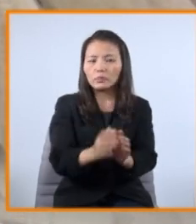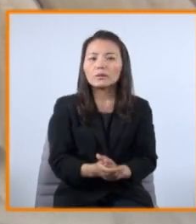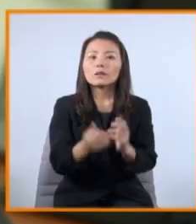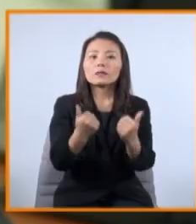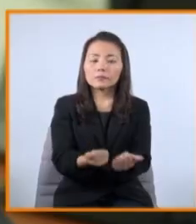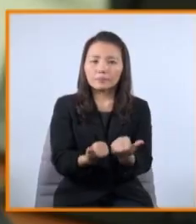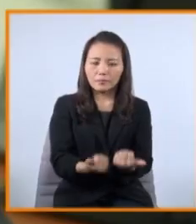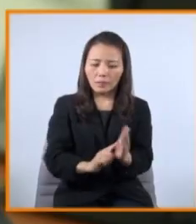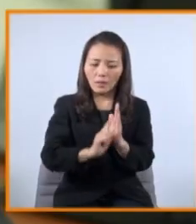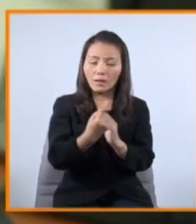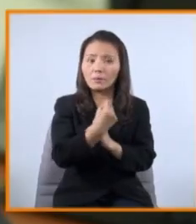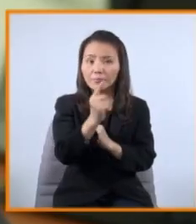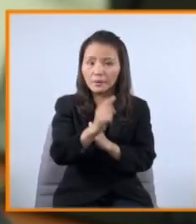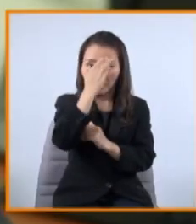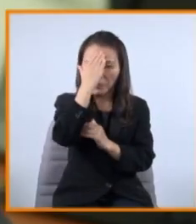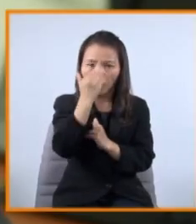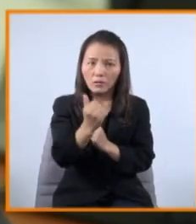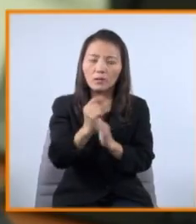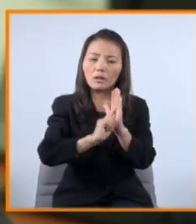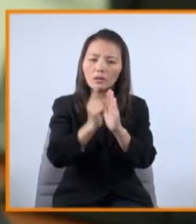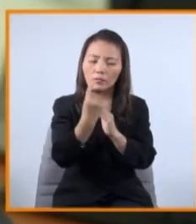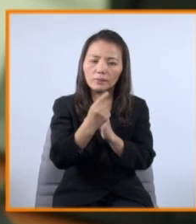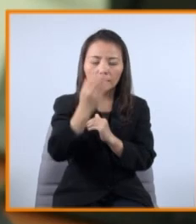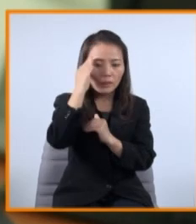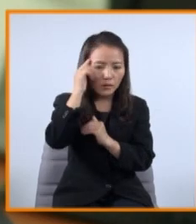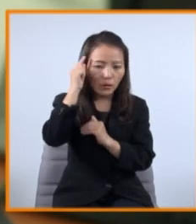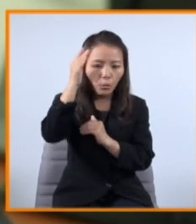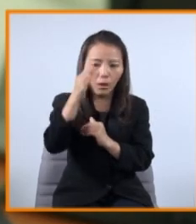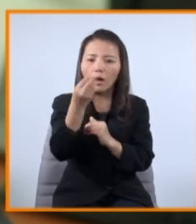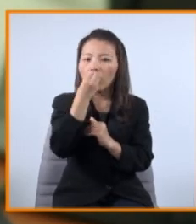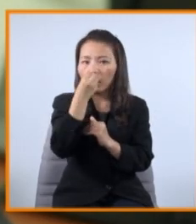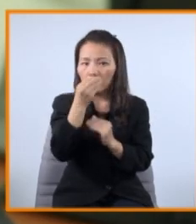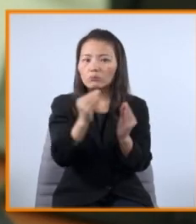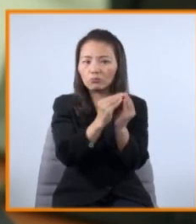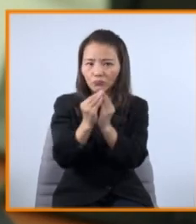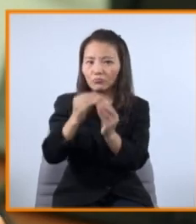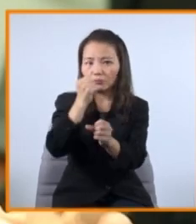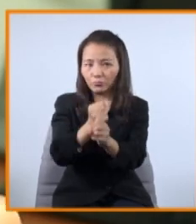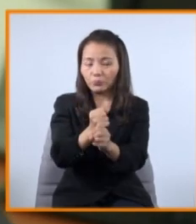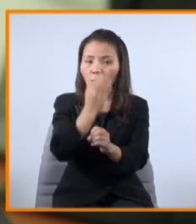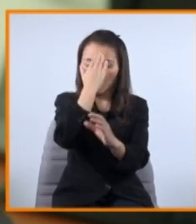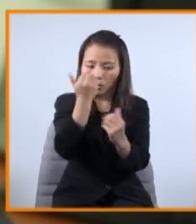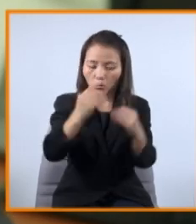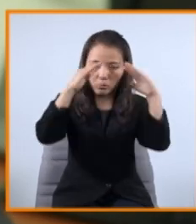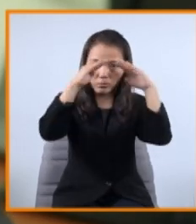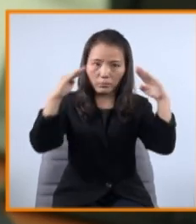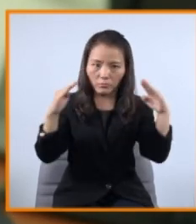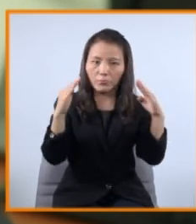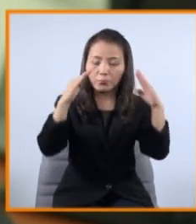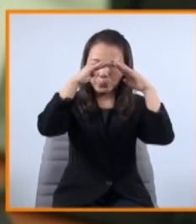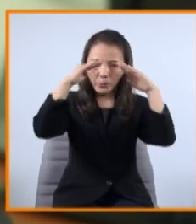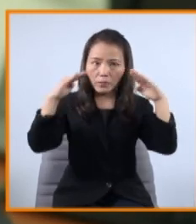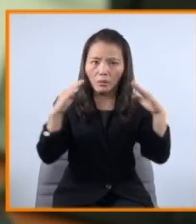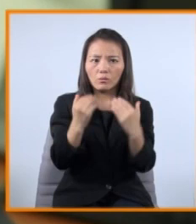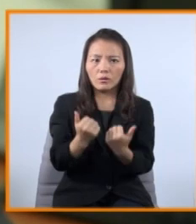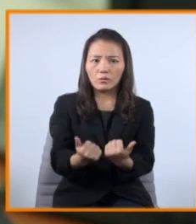เนี่ยเราคงต้องเริ่มต้นที่ธุรกิจ Foodเพราะว่าณวันนี้เนี่ยประเทศเวียดนามเองจริงๆแล้ว